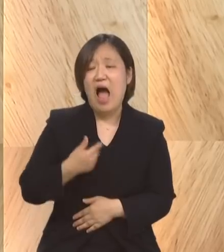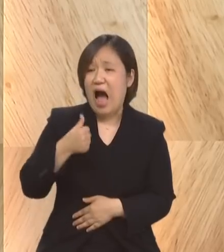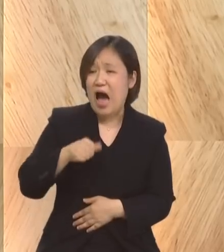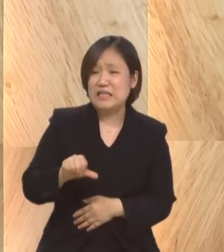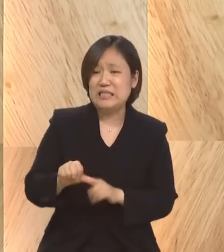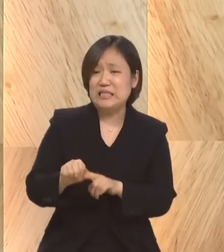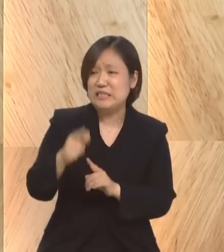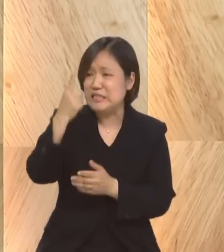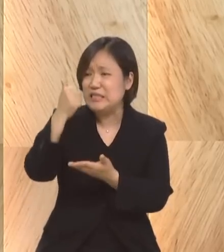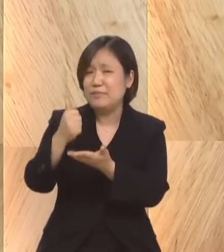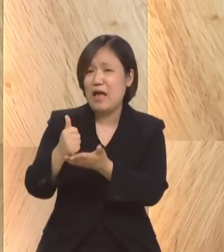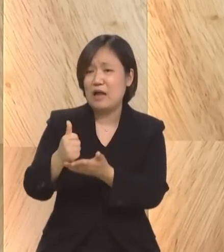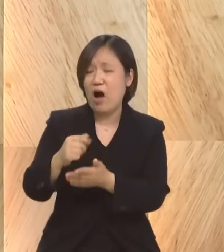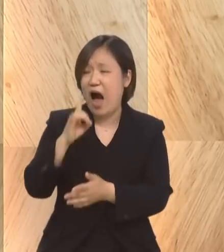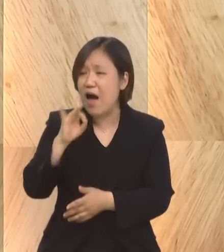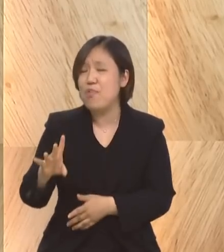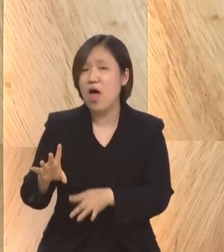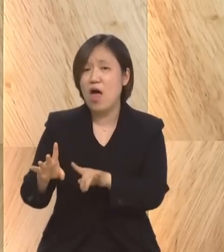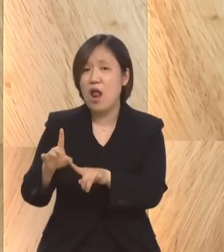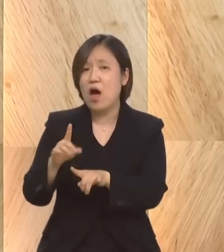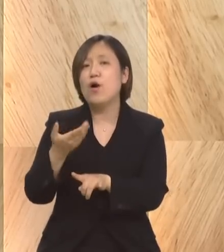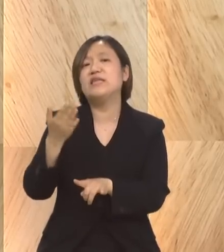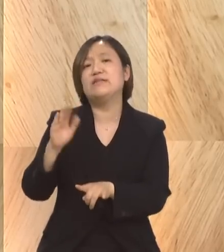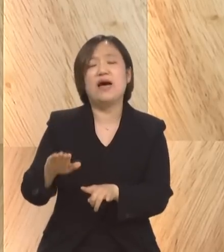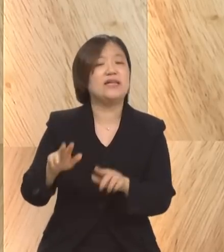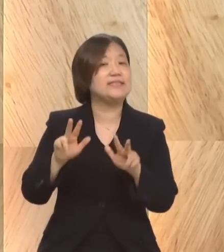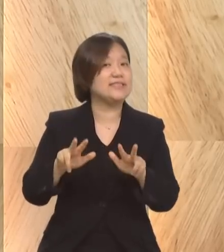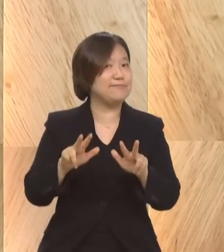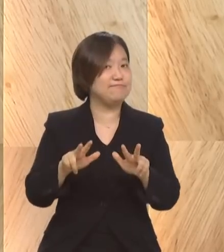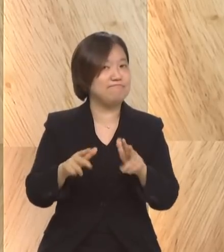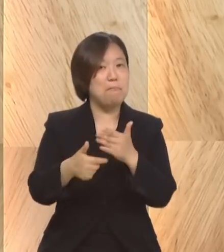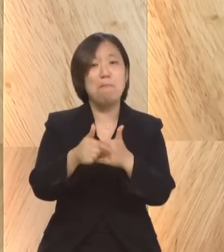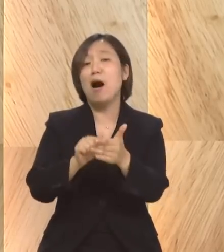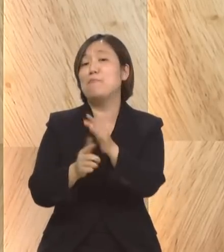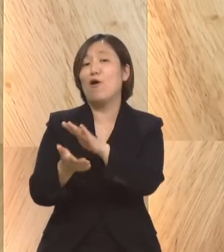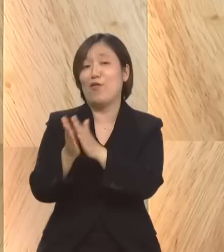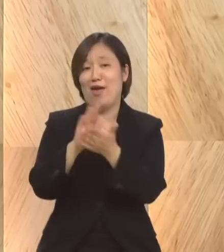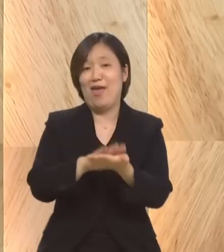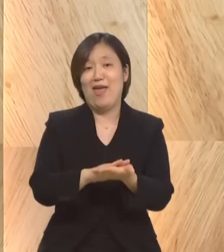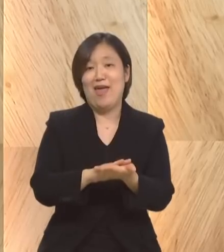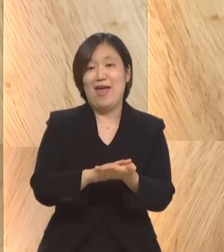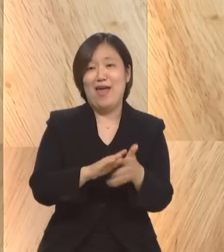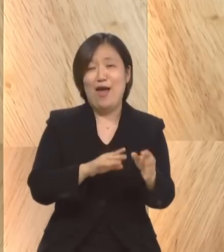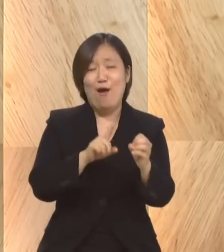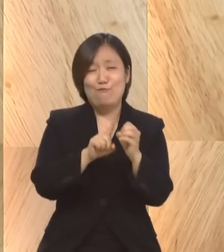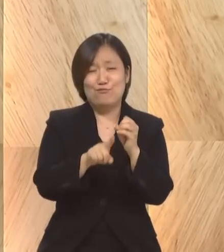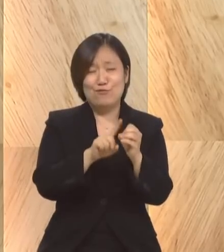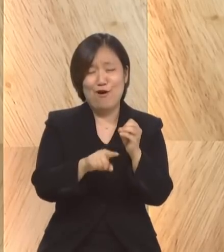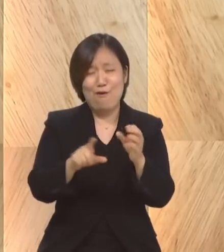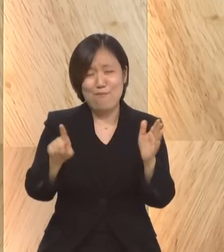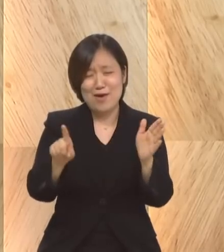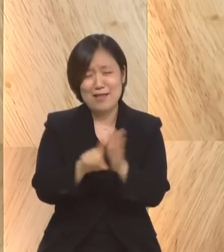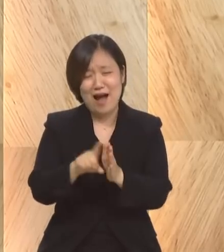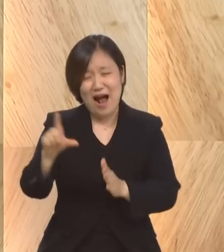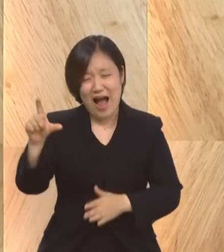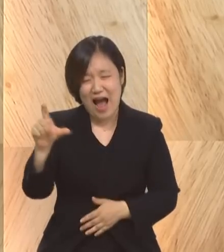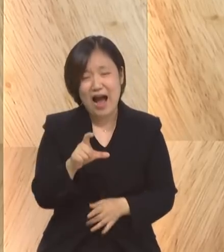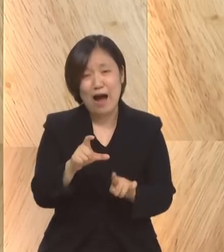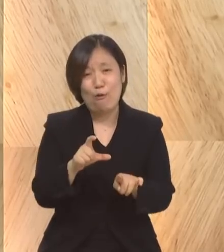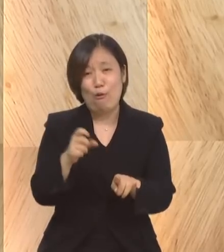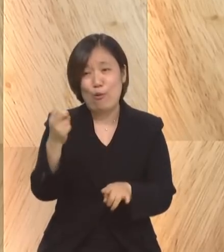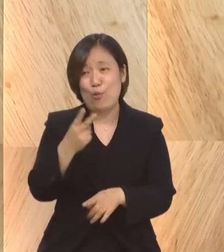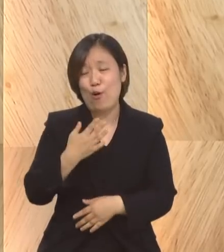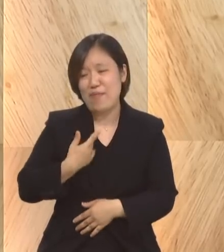지금은 그 누구보다도 독실한 불자로서 이제 출가한 스님이 된 아들을